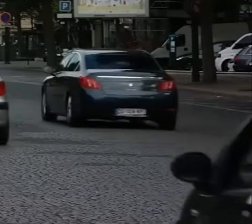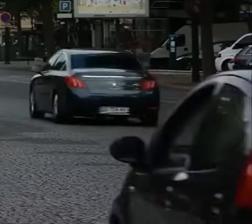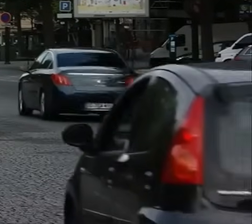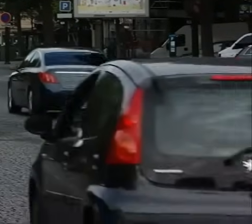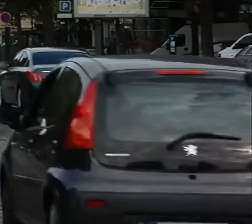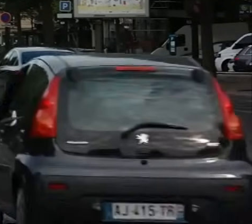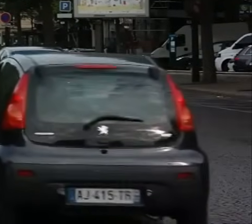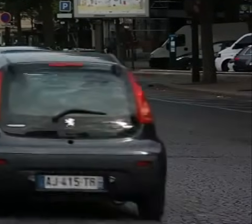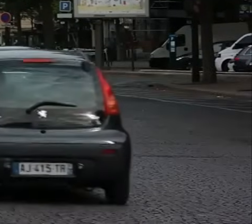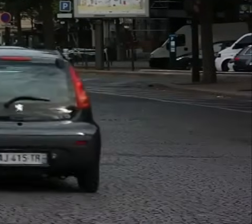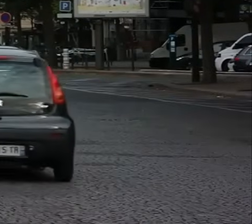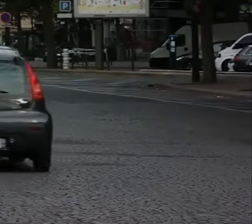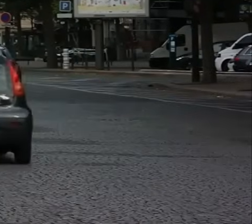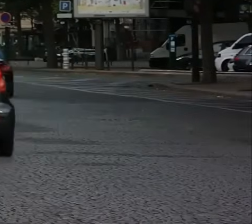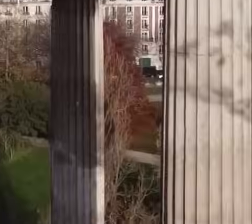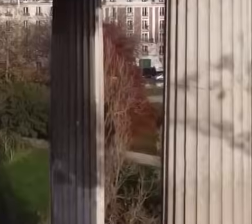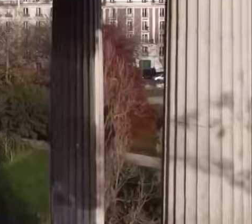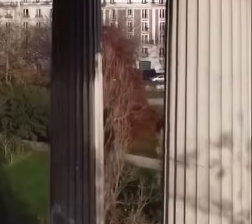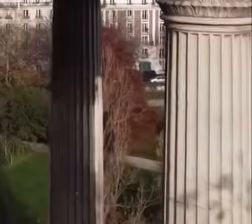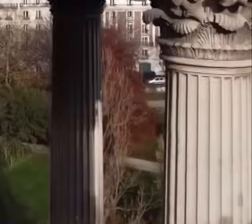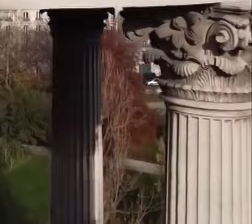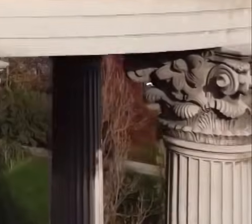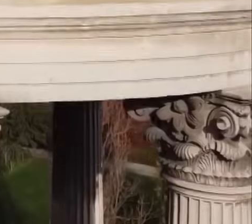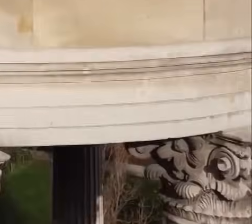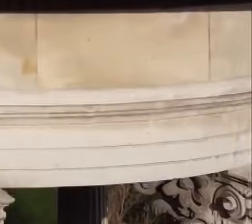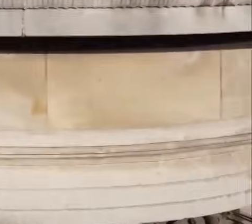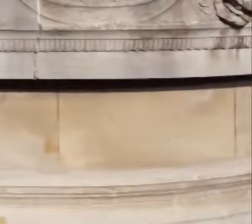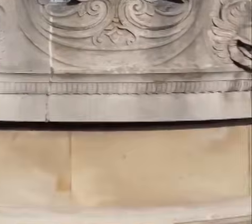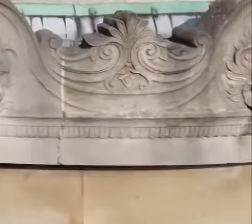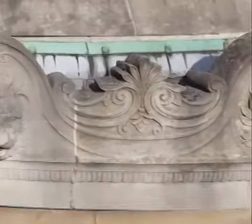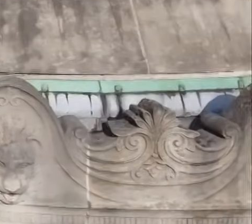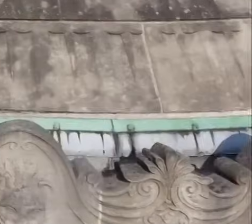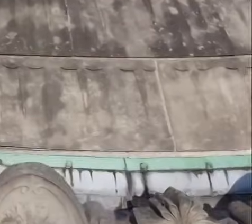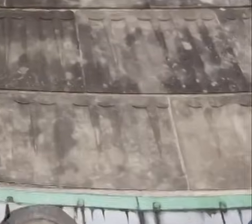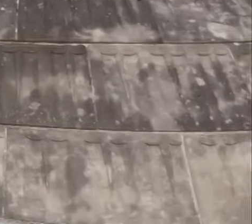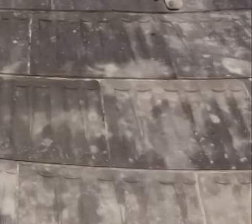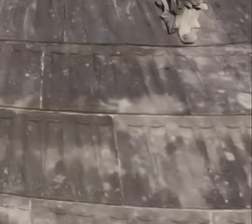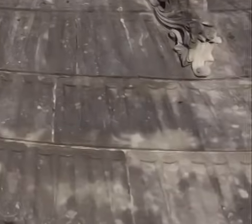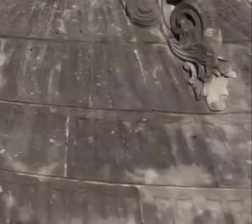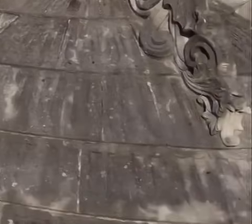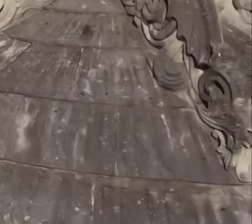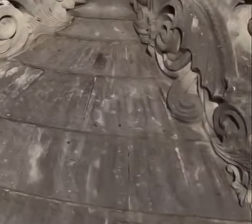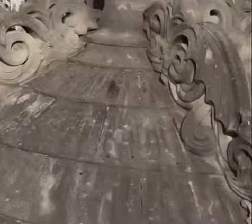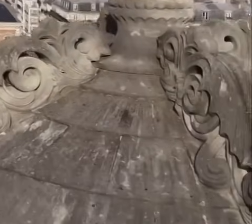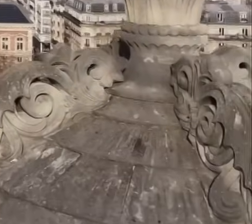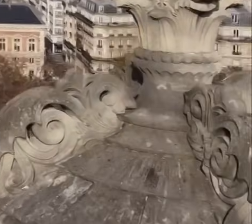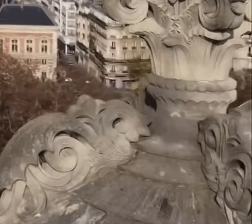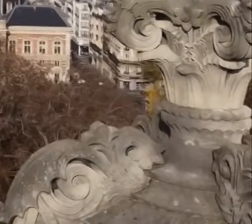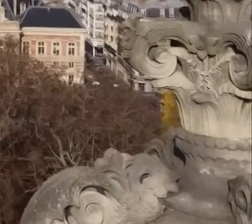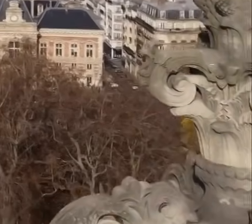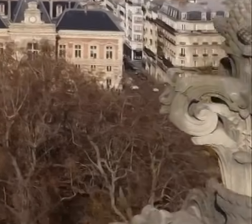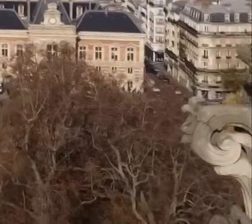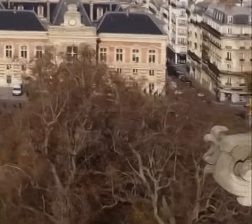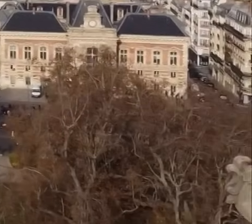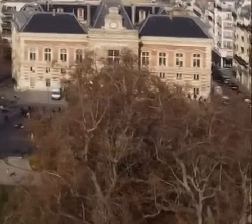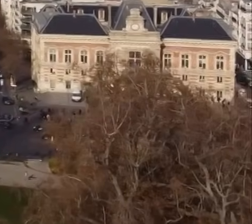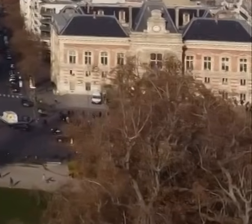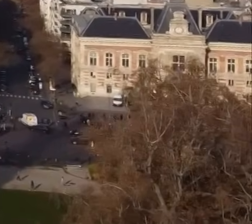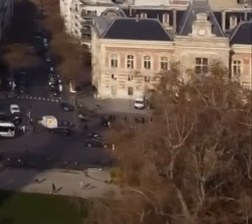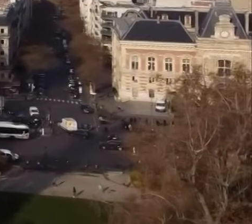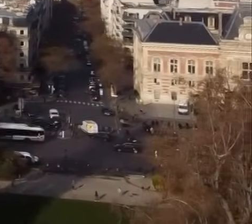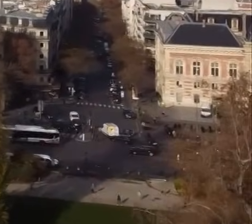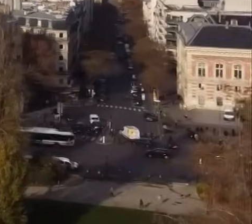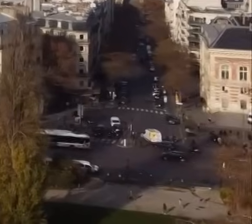t'offres un long voyage. Tu viens me dire bonjour au coin de la rue du Four.